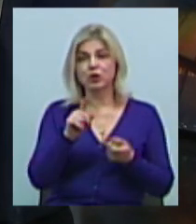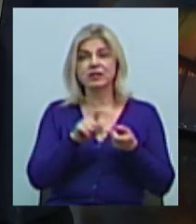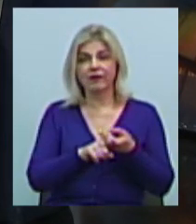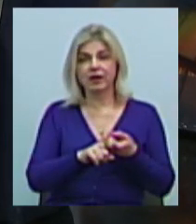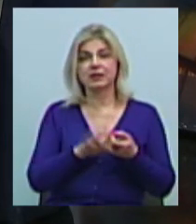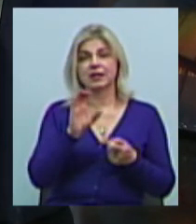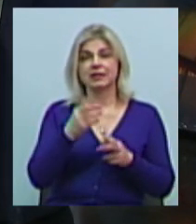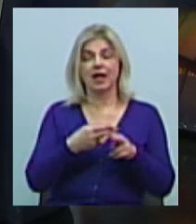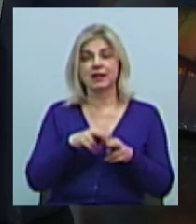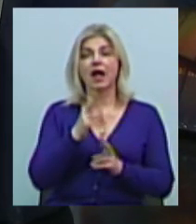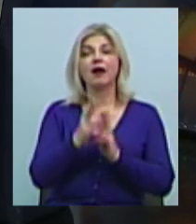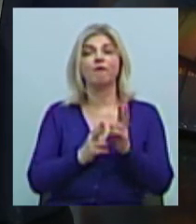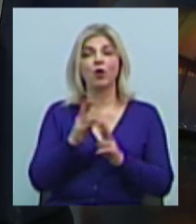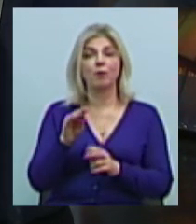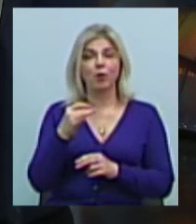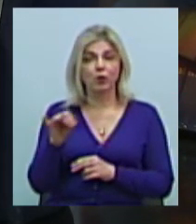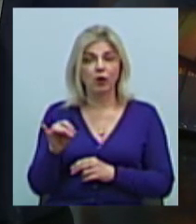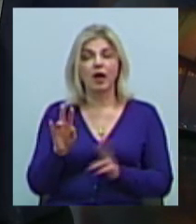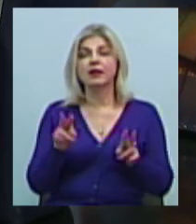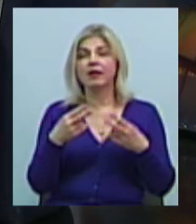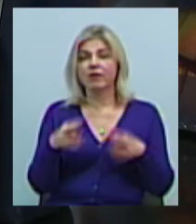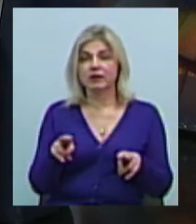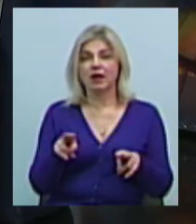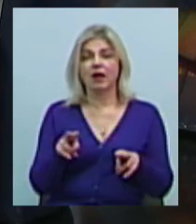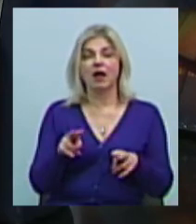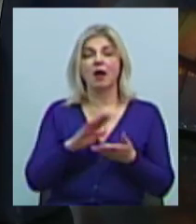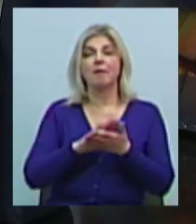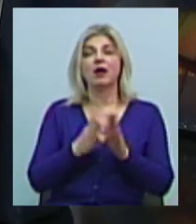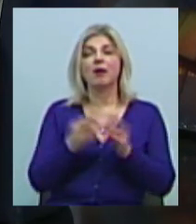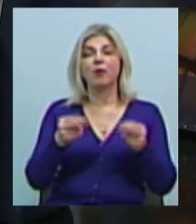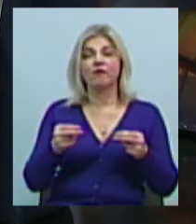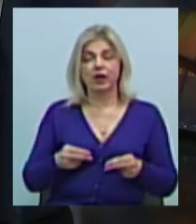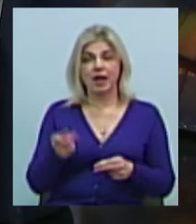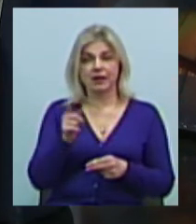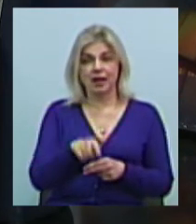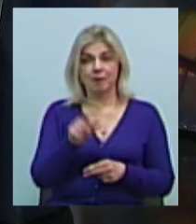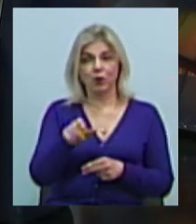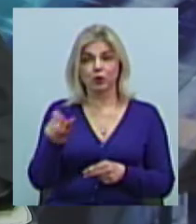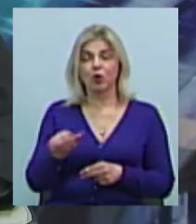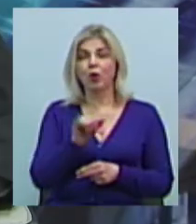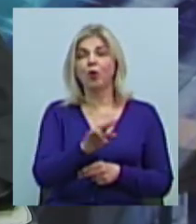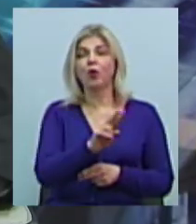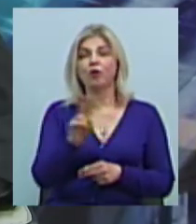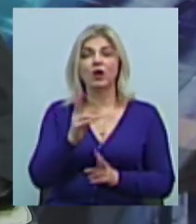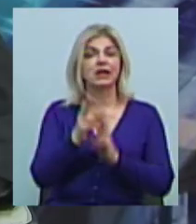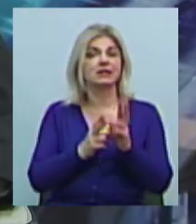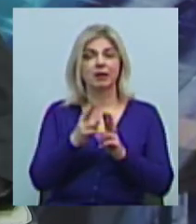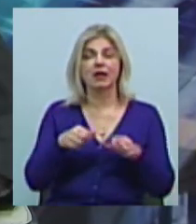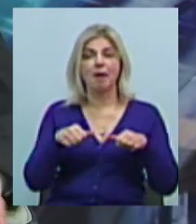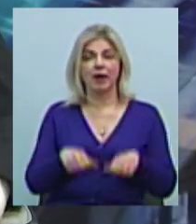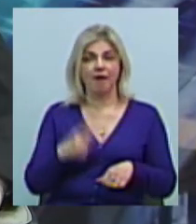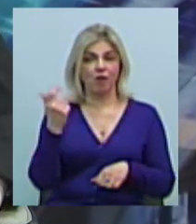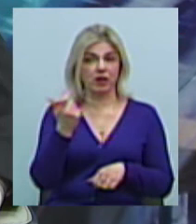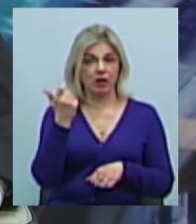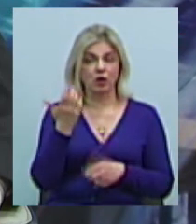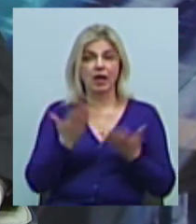цим реформою не потрібно переукладати договори тим споживачам, яких не змінилося право власності. Тобто,